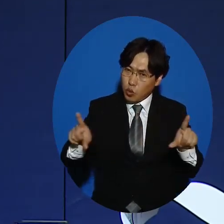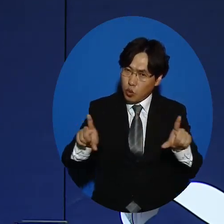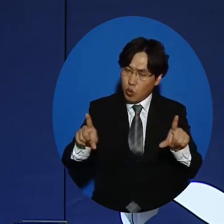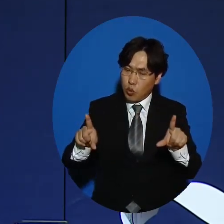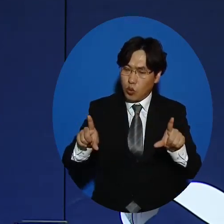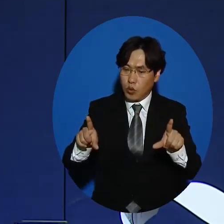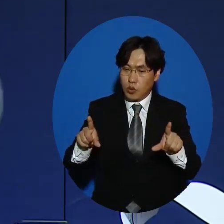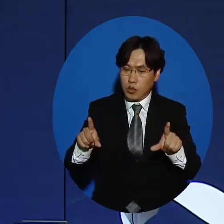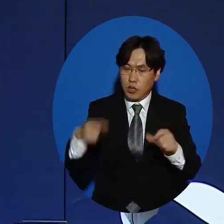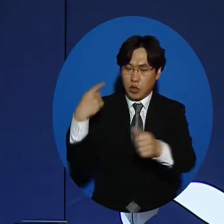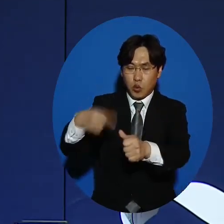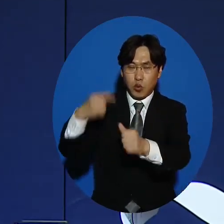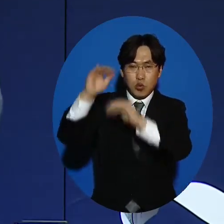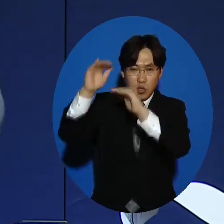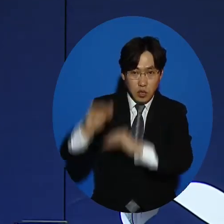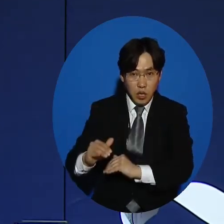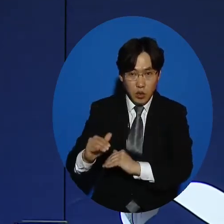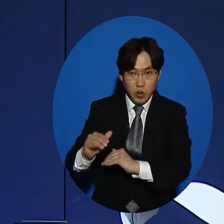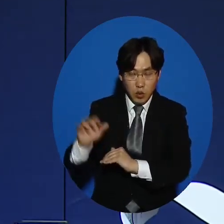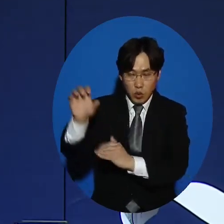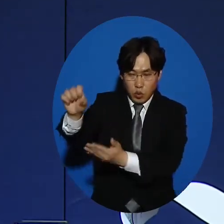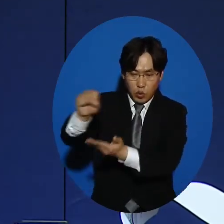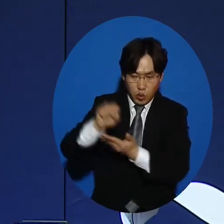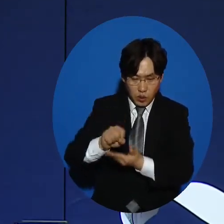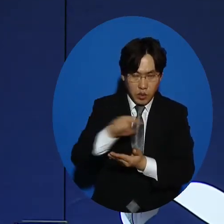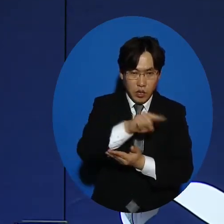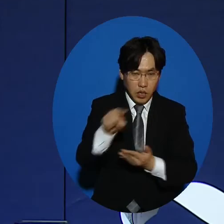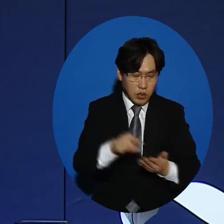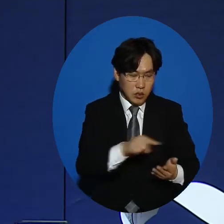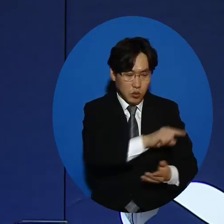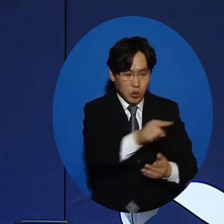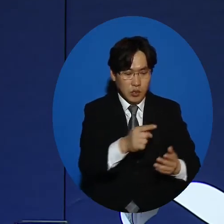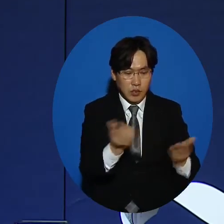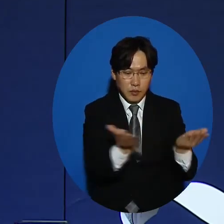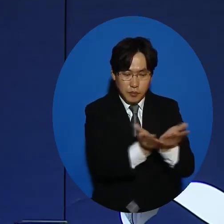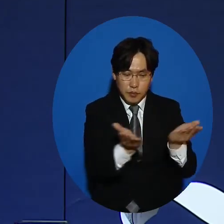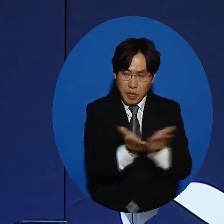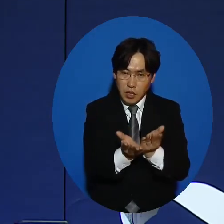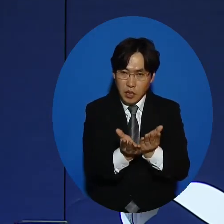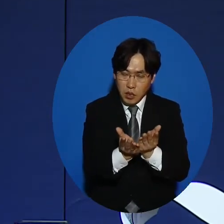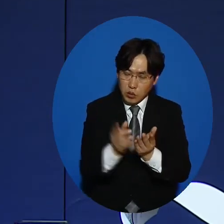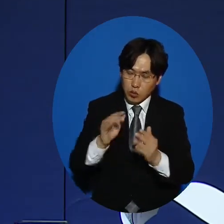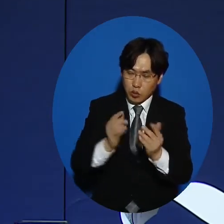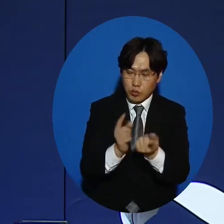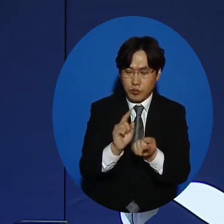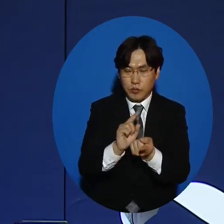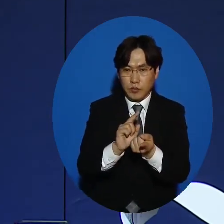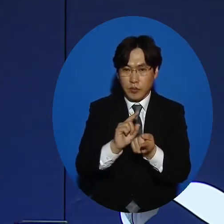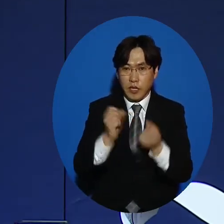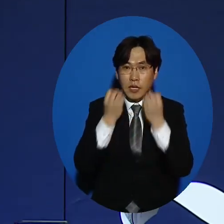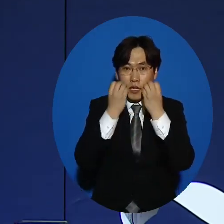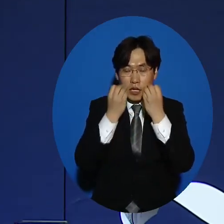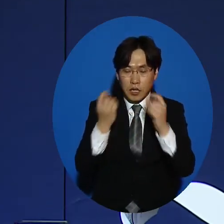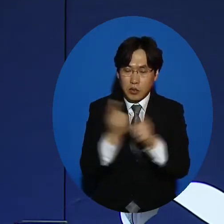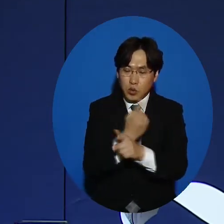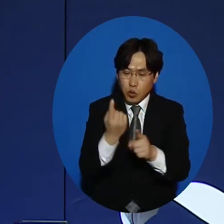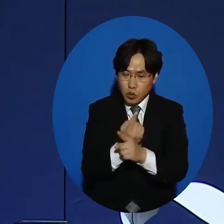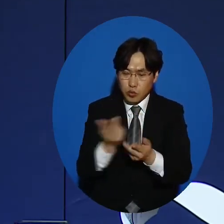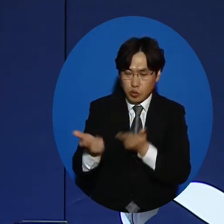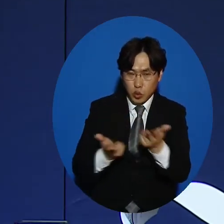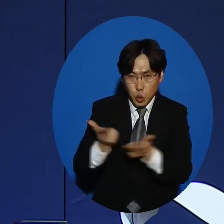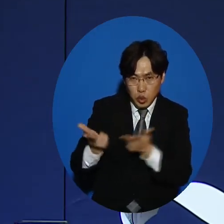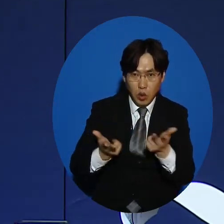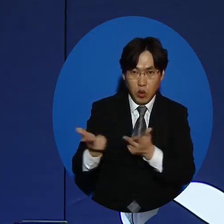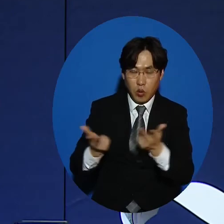일반적인 다양한 우리가 그 평생교육 현장에서 이루어지고 있는 다양한 그런 평생교육 프로그램들을